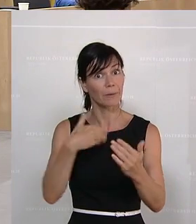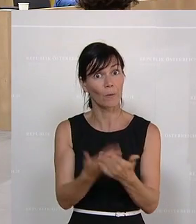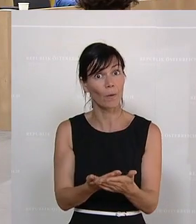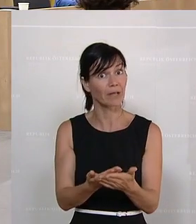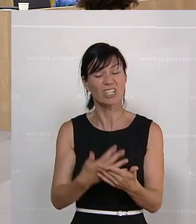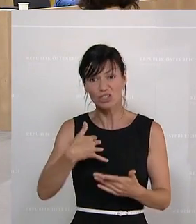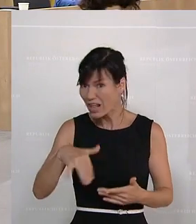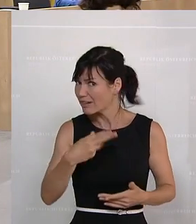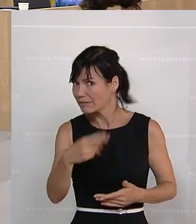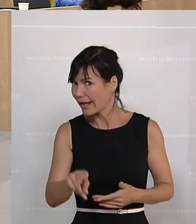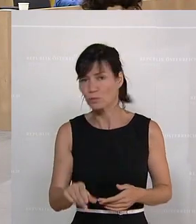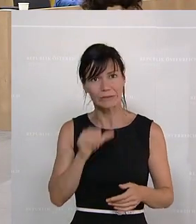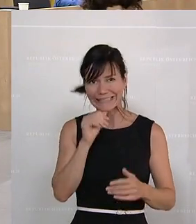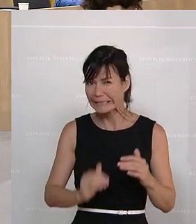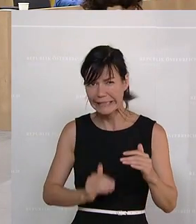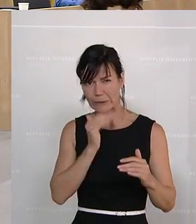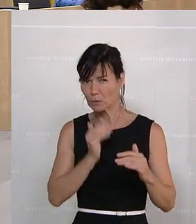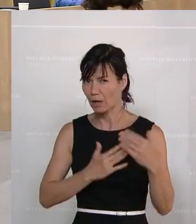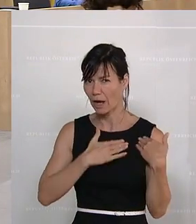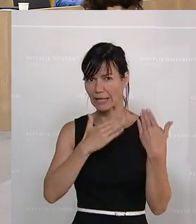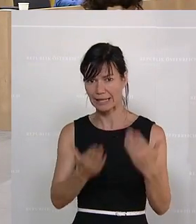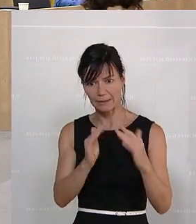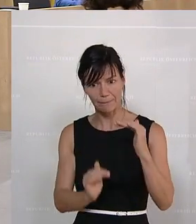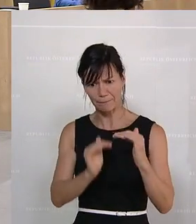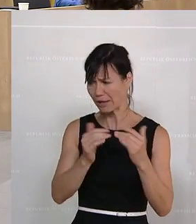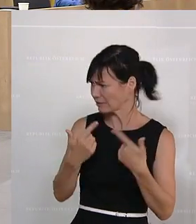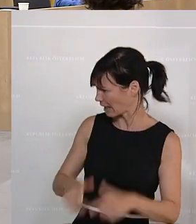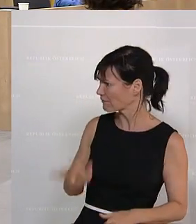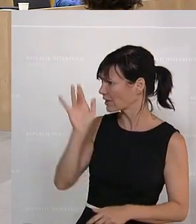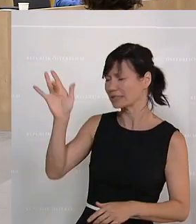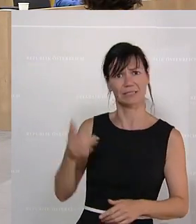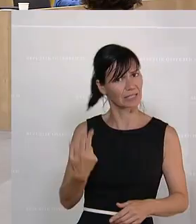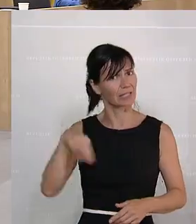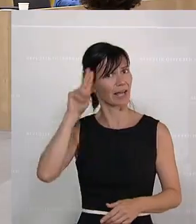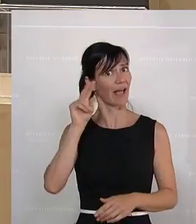ist das problem und das werden wir hier wohl noch kritisieren dürfen herr vizekanzler